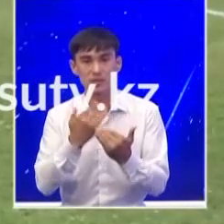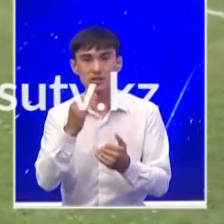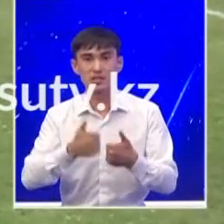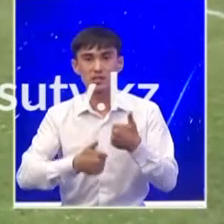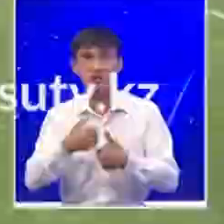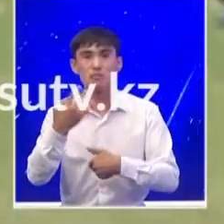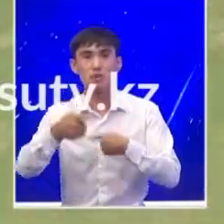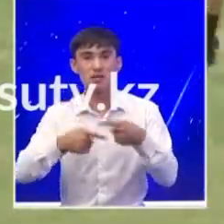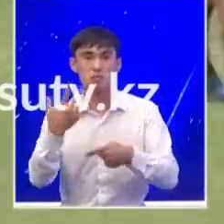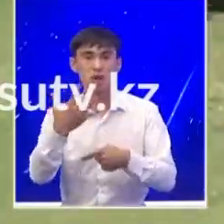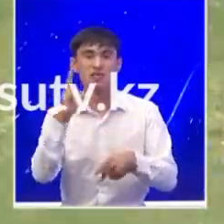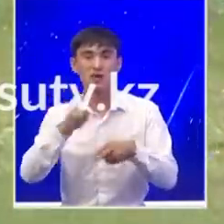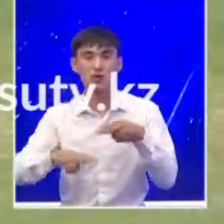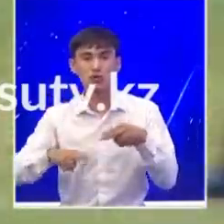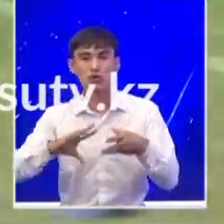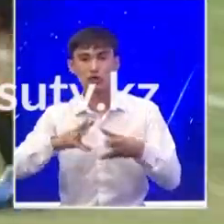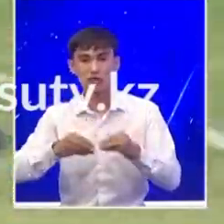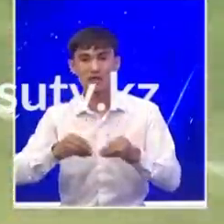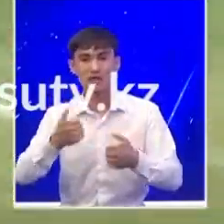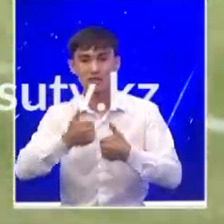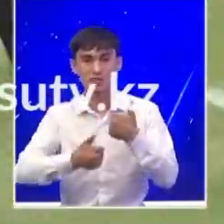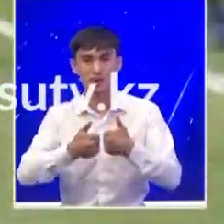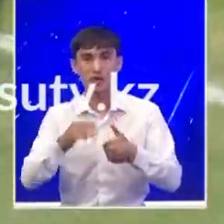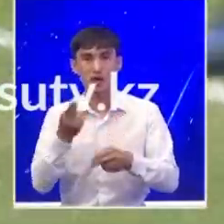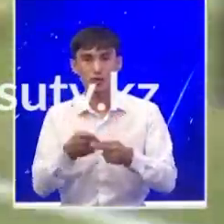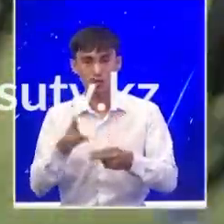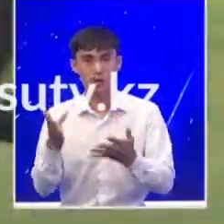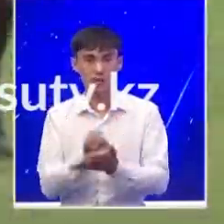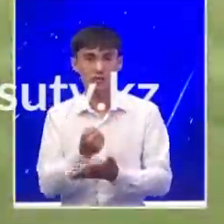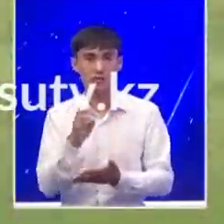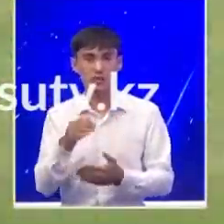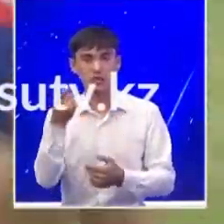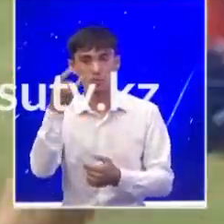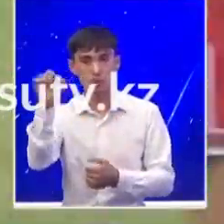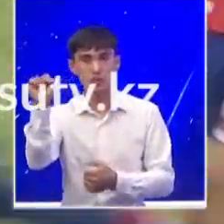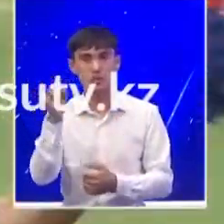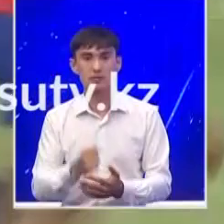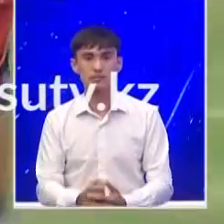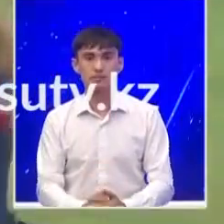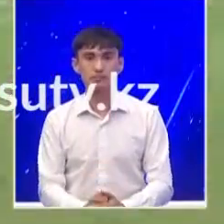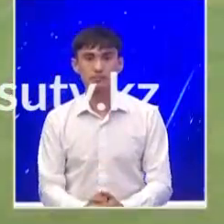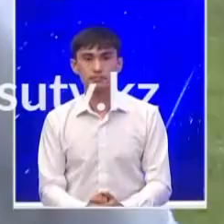5-й, заключительный этап, в котором и определится победитель чемпионата.